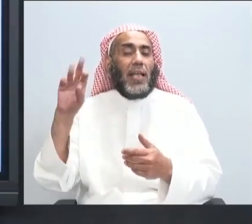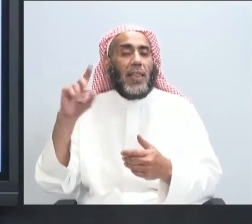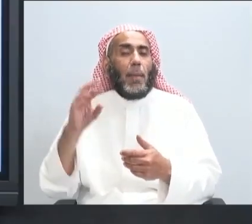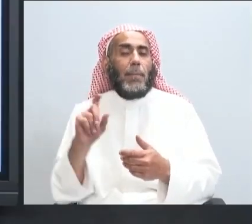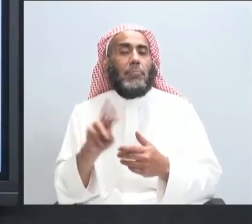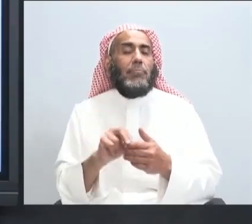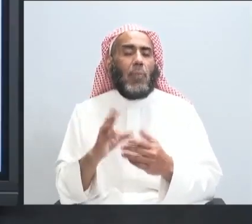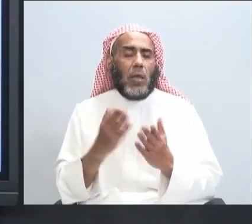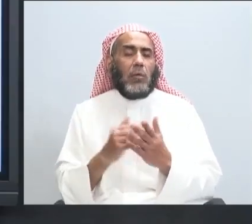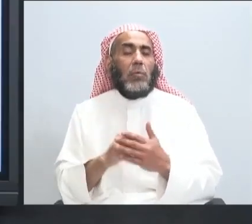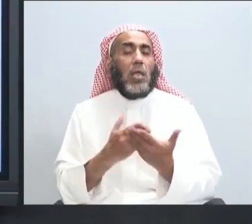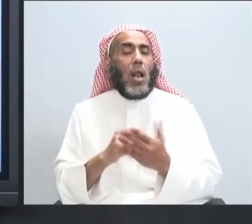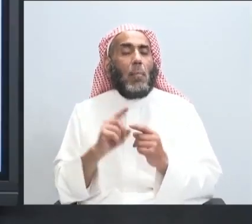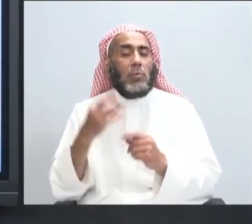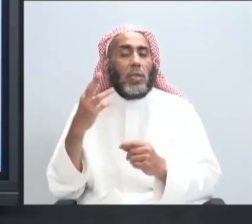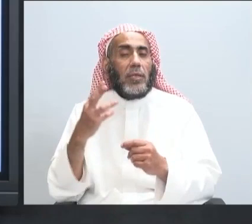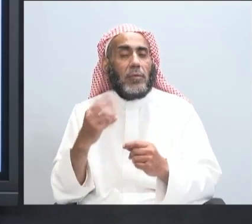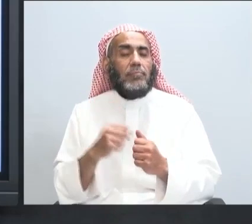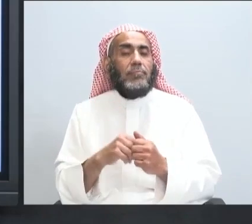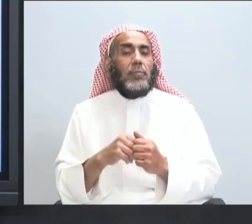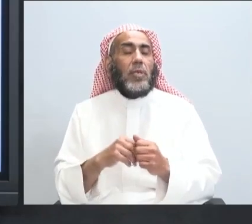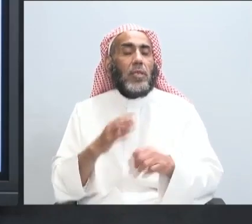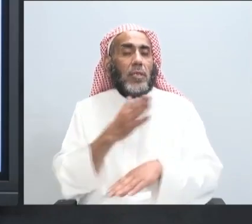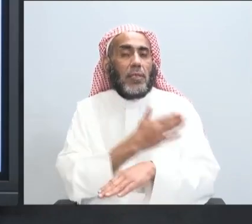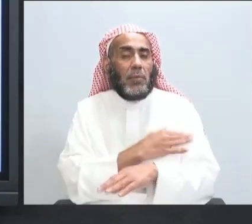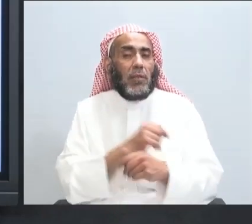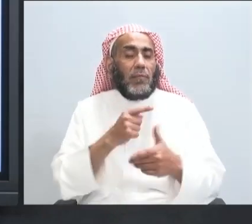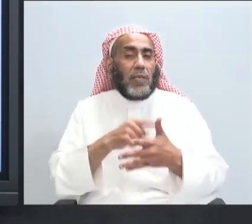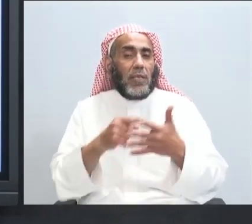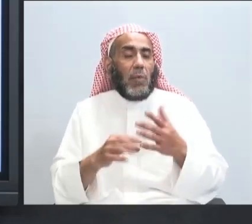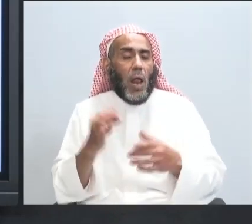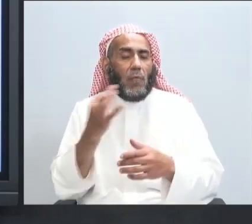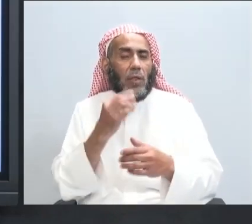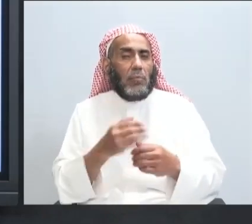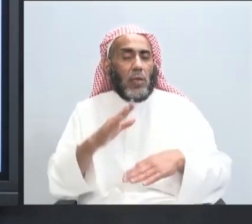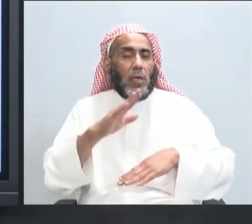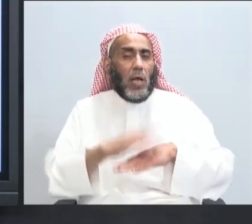معجم التهذيب، هذه المعاجم الثلاثة أيضا اعتمدت في ترتيب ألفاظها